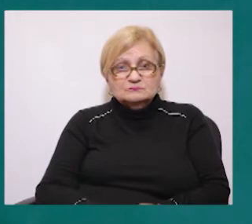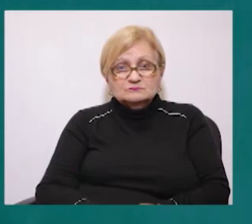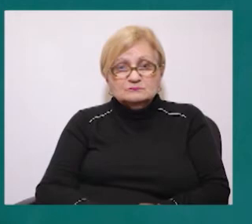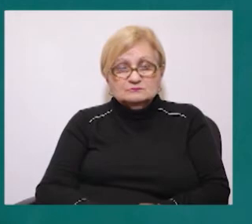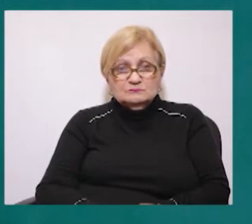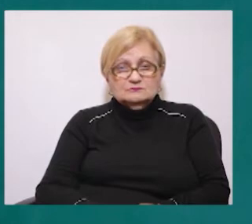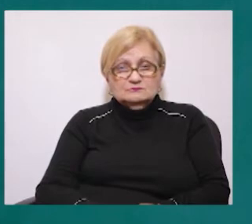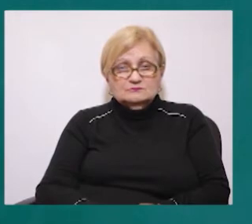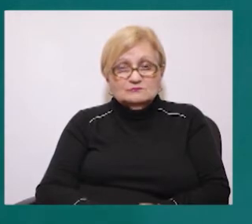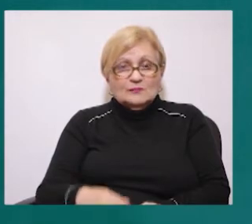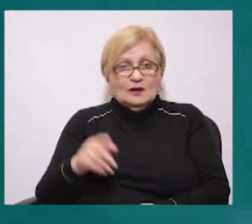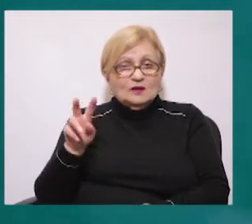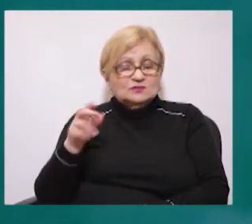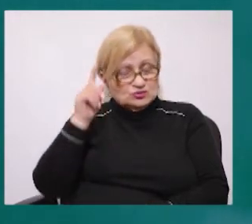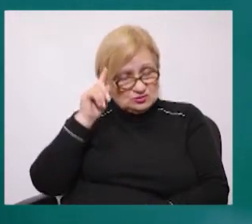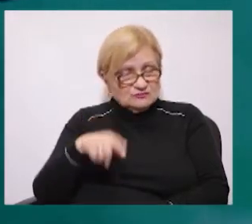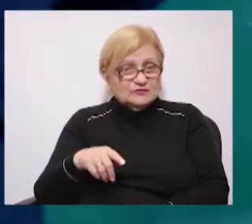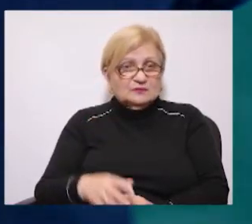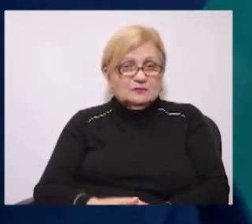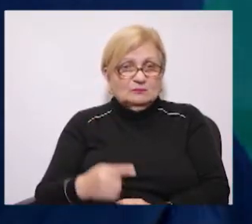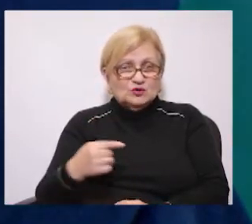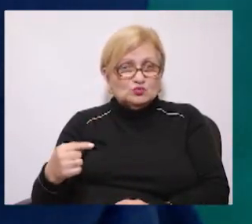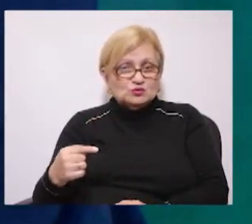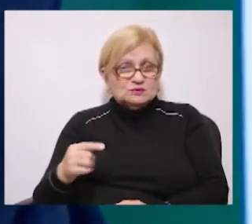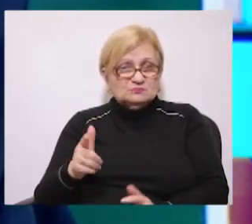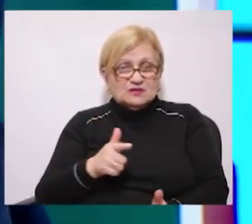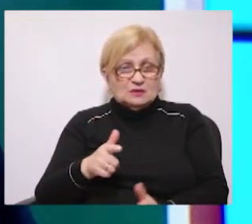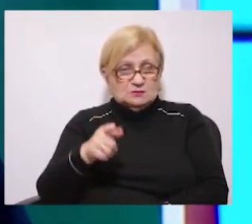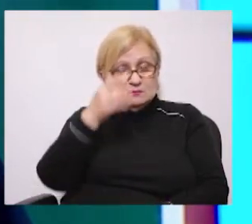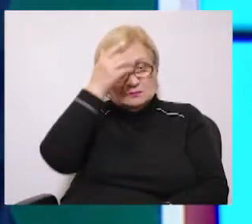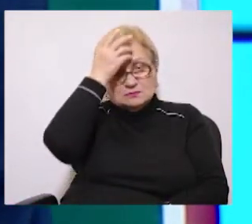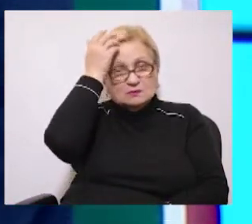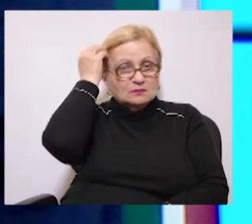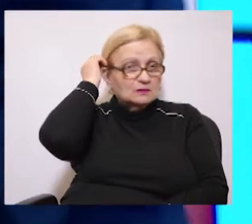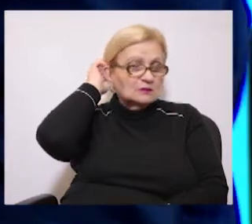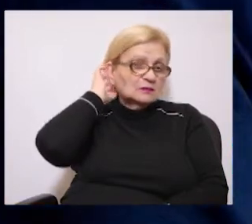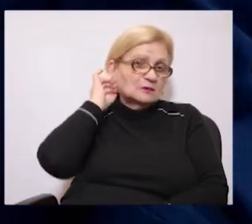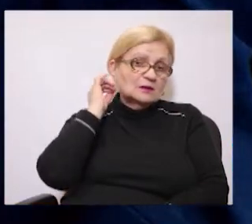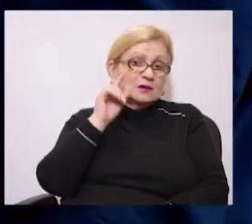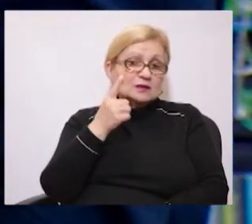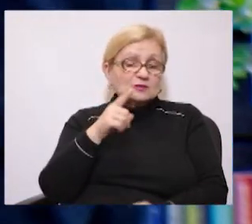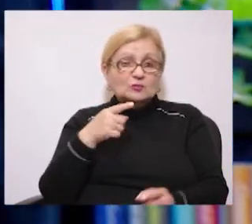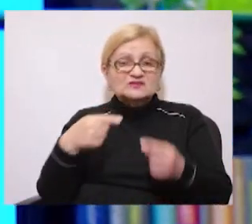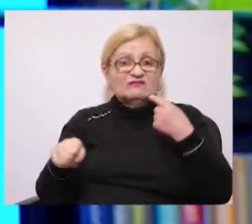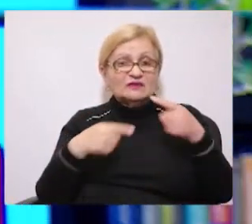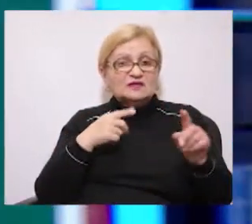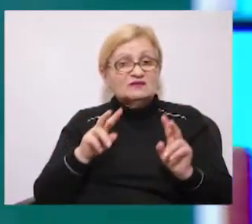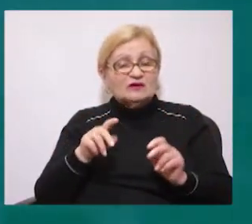0.5 მეათედზე. ნიშანი ვიცი უკვე მზათა მაგრამ არის მინუსი. იმიტომ რომ სხვადასხვა ნიშნიანების